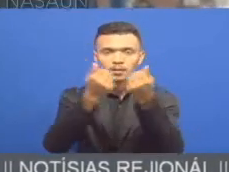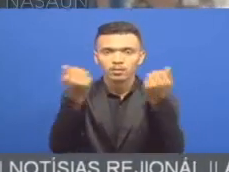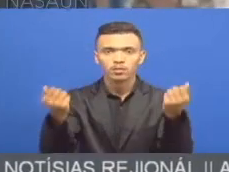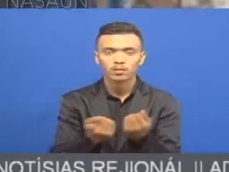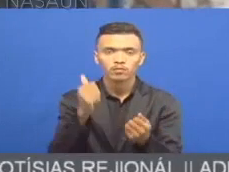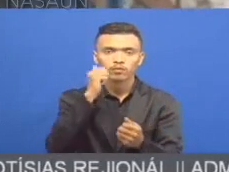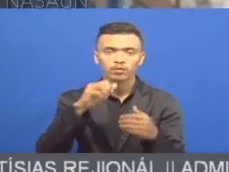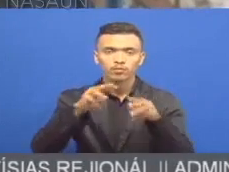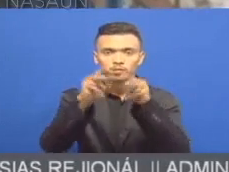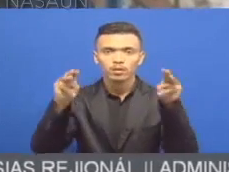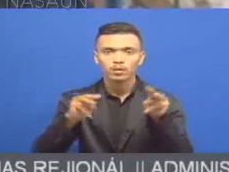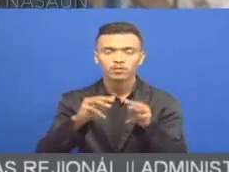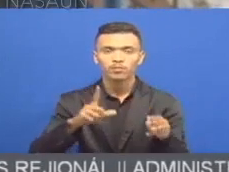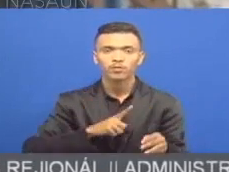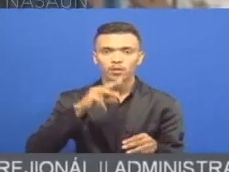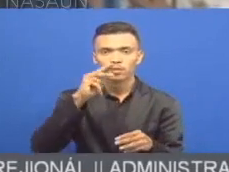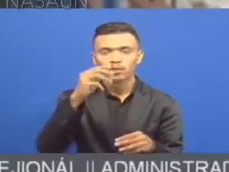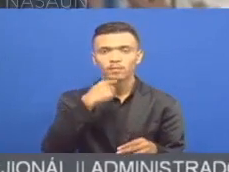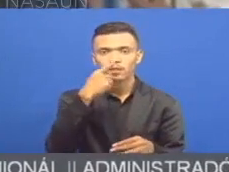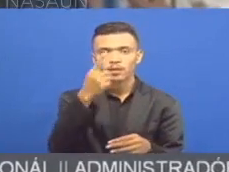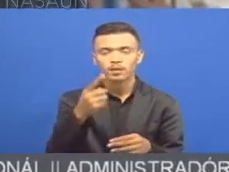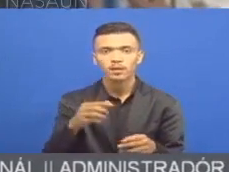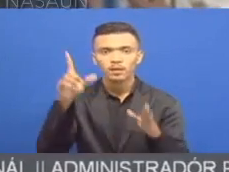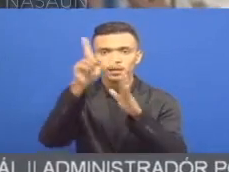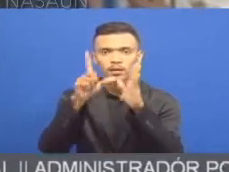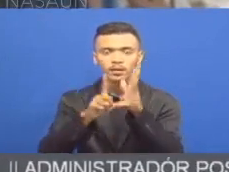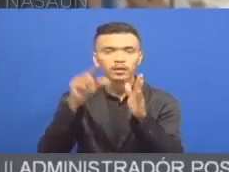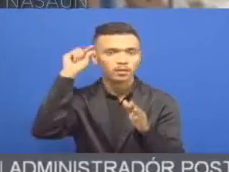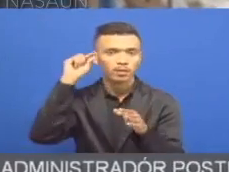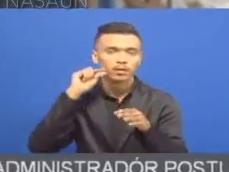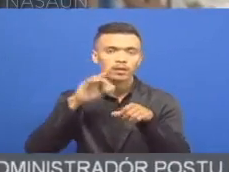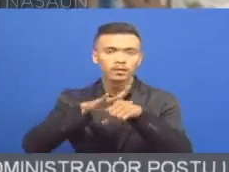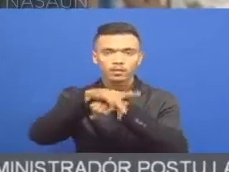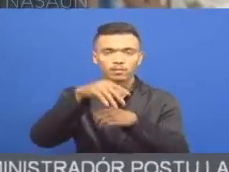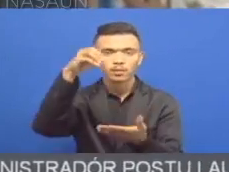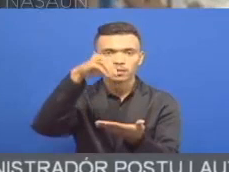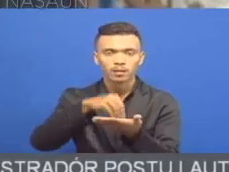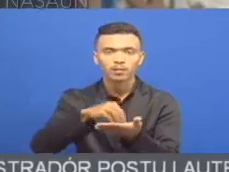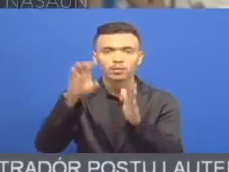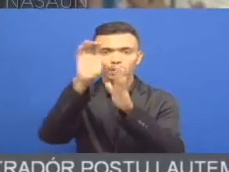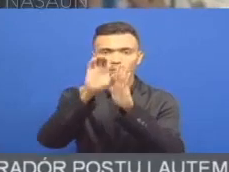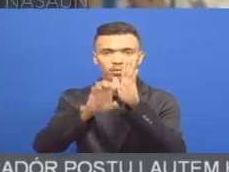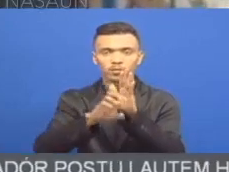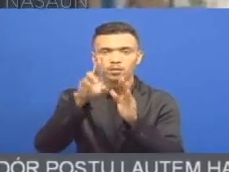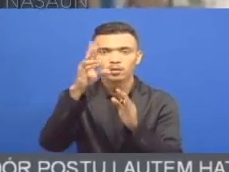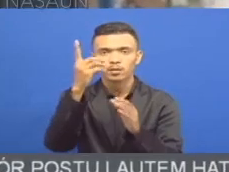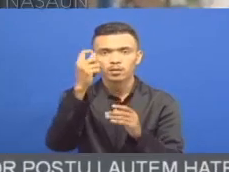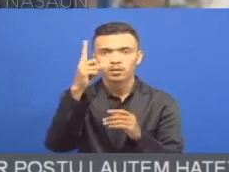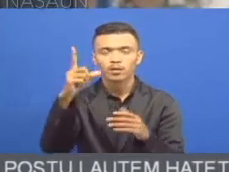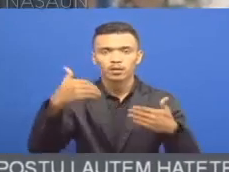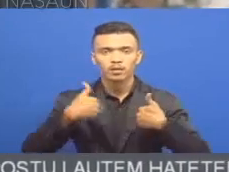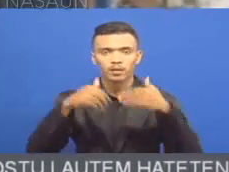Feto Municipio Lautem, Maria Fatima Hateten, lei konaba igualidade zeneru nebe hatur ona iha konstitusaun erdetel,